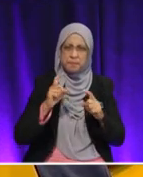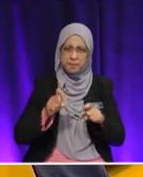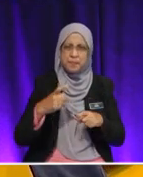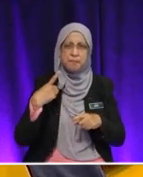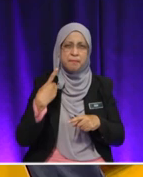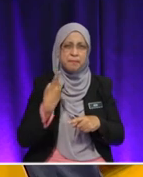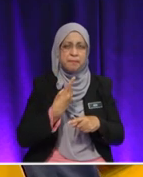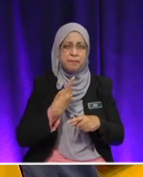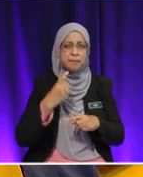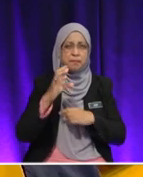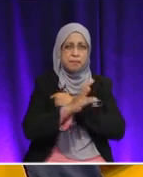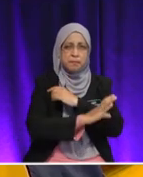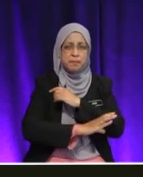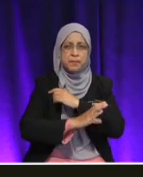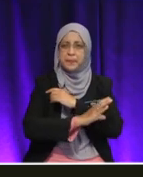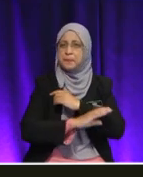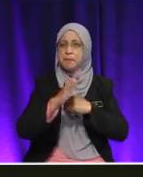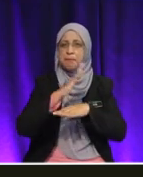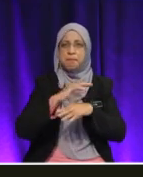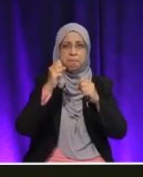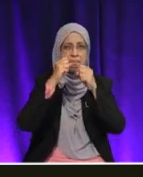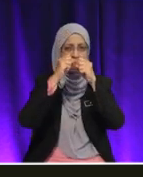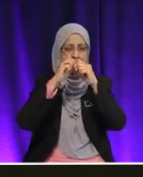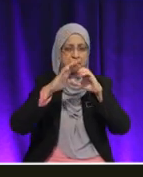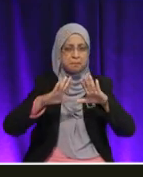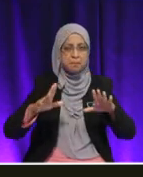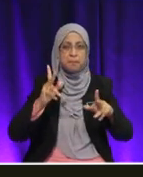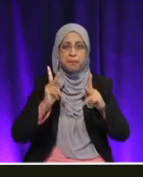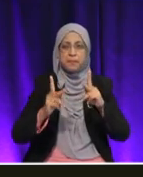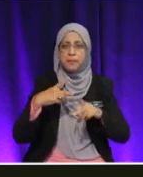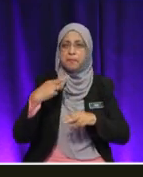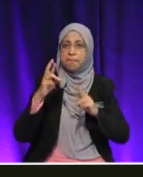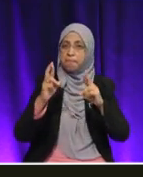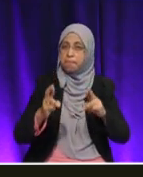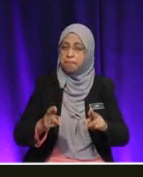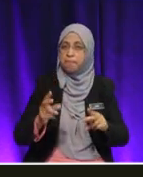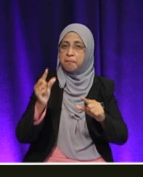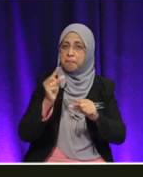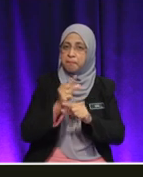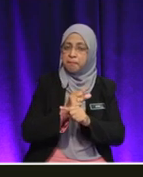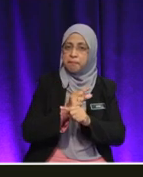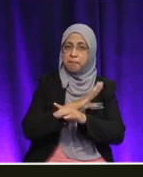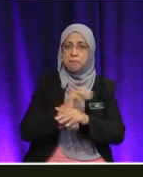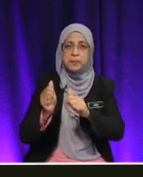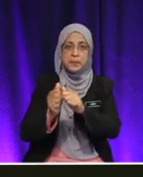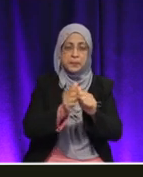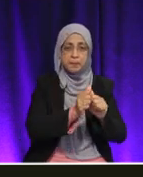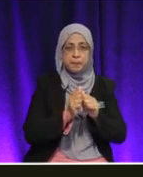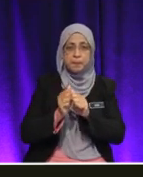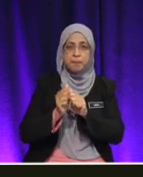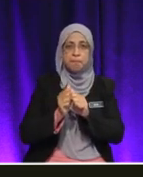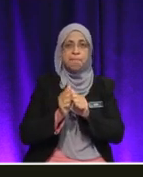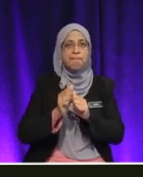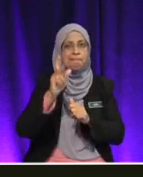kestabilan negara akan tergugat kalau rakyat tidak Bersatu padu ataupun berkado seterusnya pula takdir urus